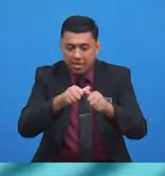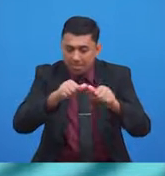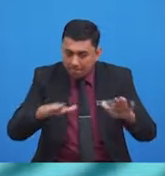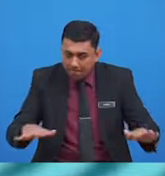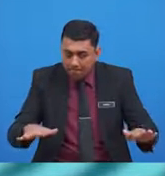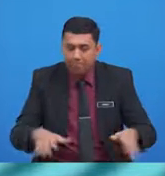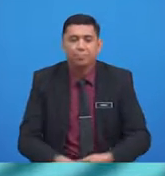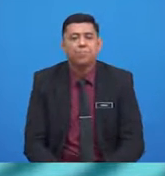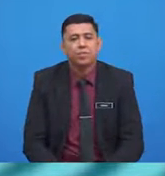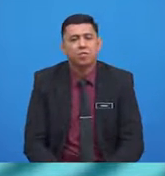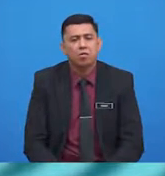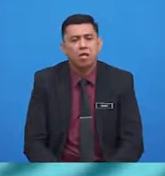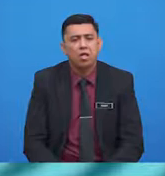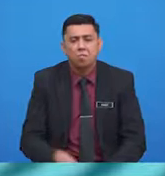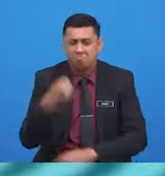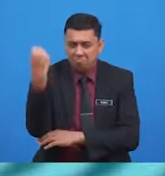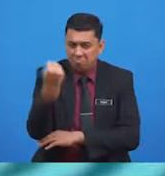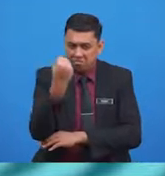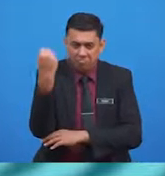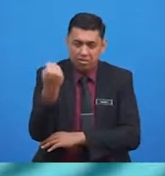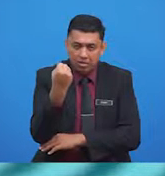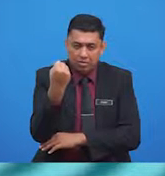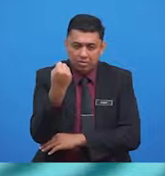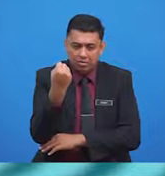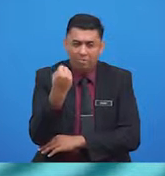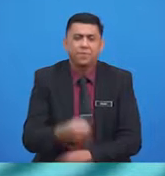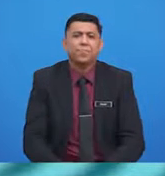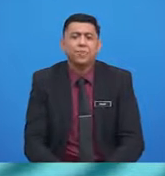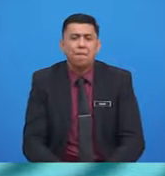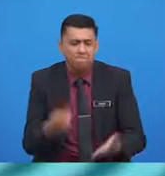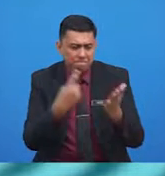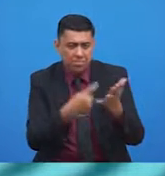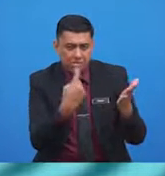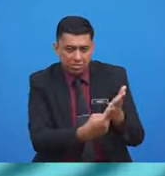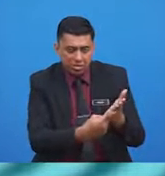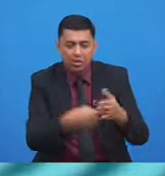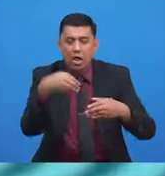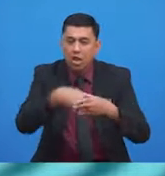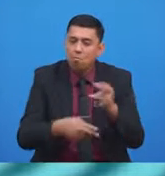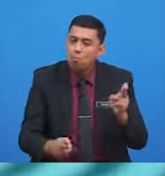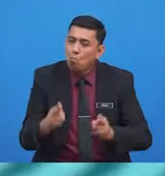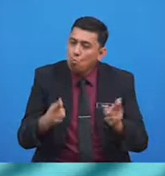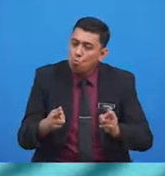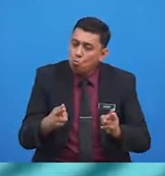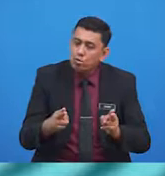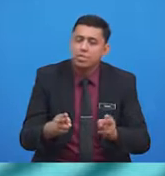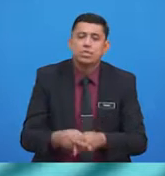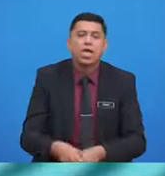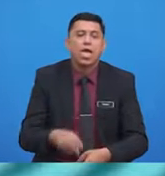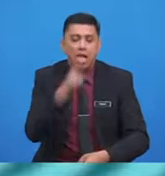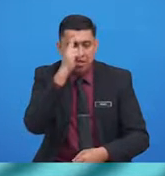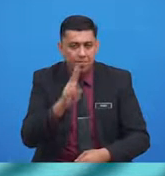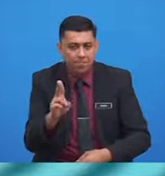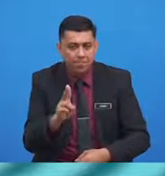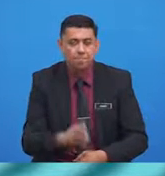Sentiasa bertoleransi sama ada yang melibatkan urusan keagamaan, adat resam, budaya,